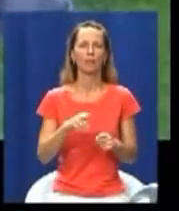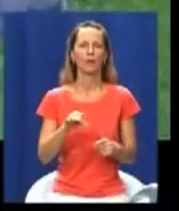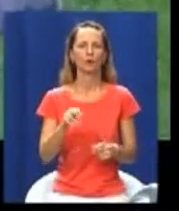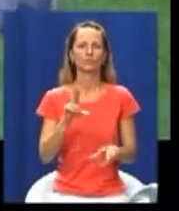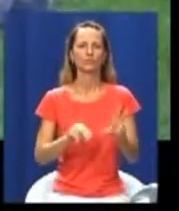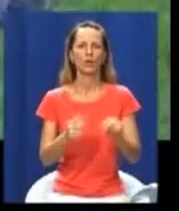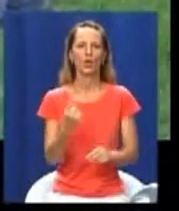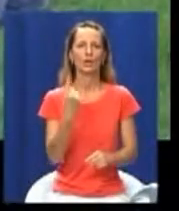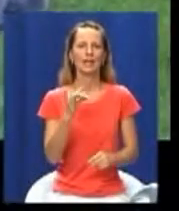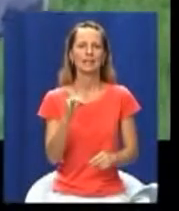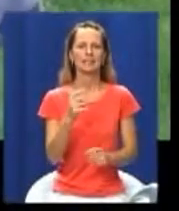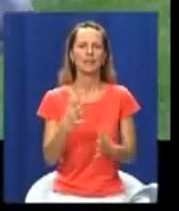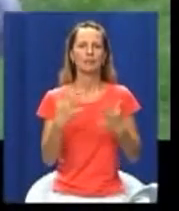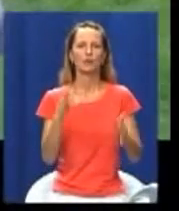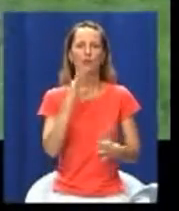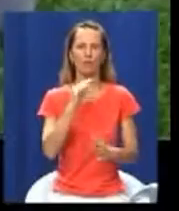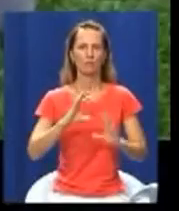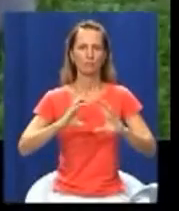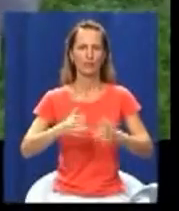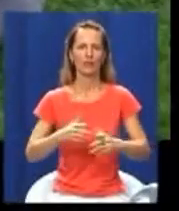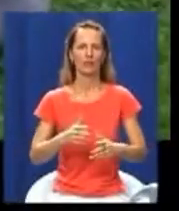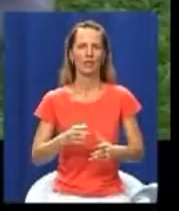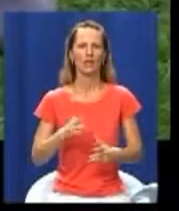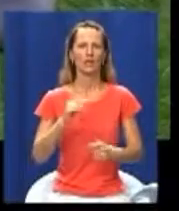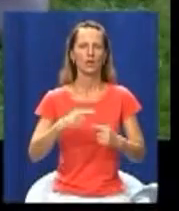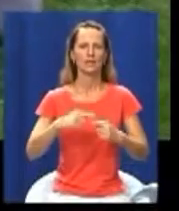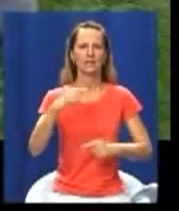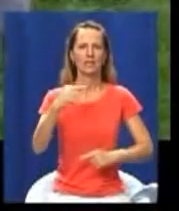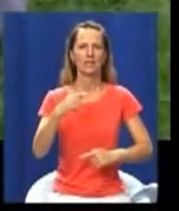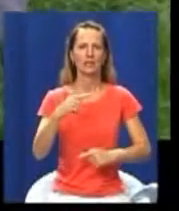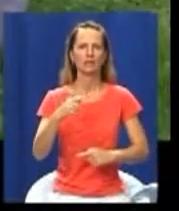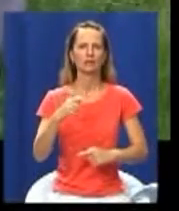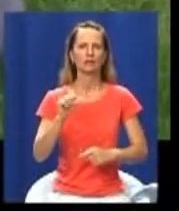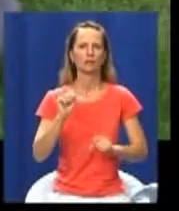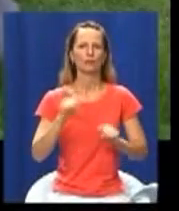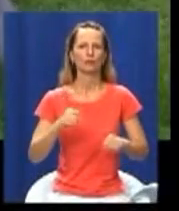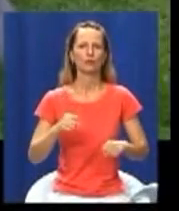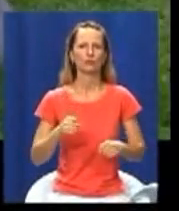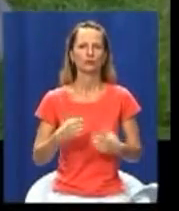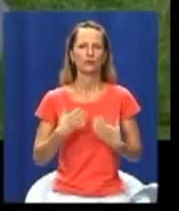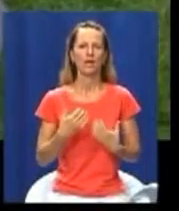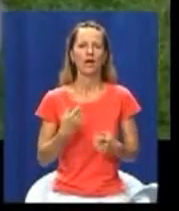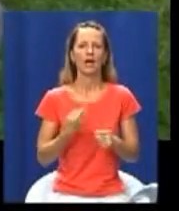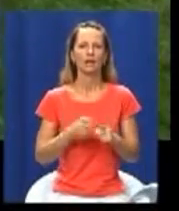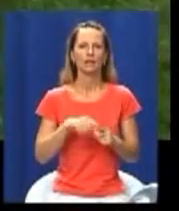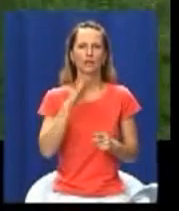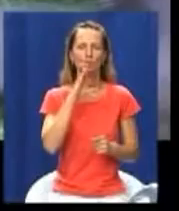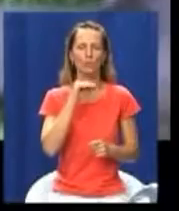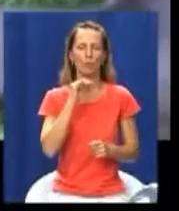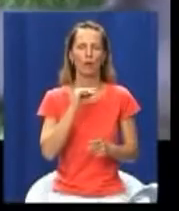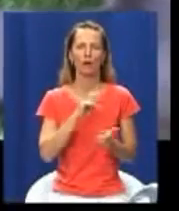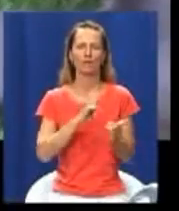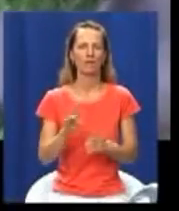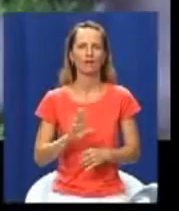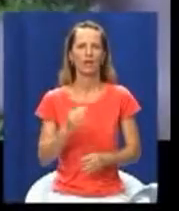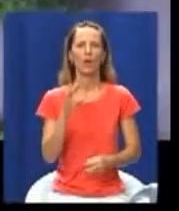вважаються однією з найбільших собак у світі. Хоча зріст дога може налякати, знайте, цей пес не завдасть шкоди.